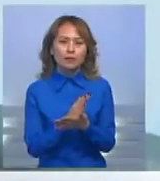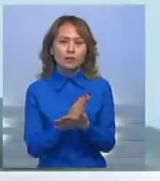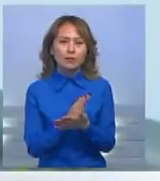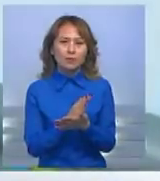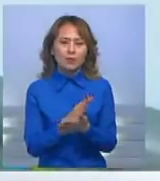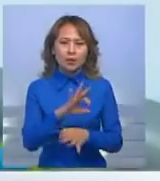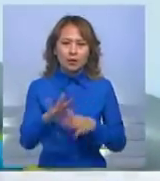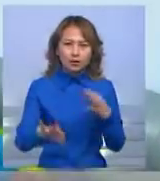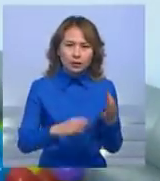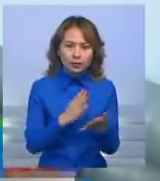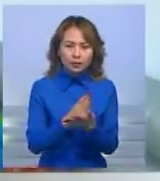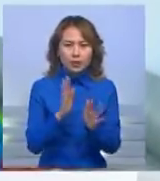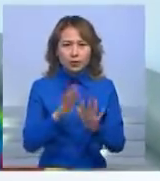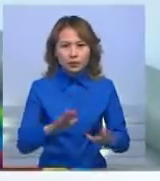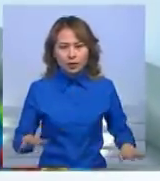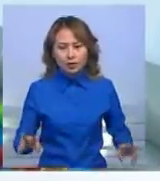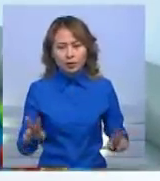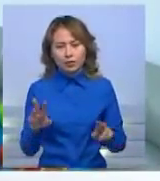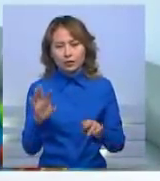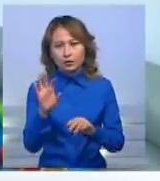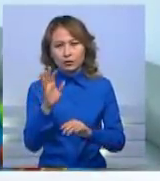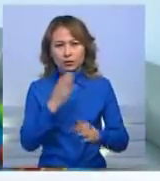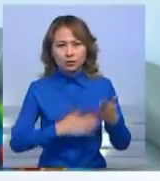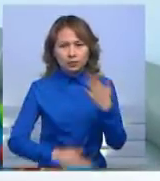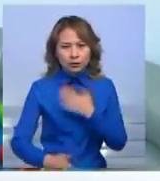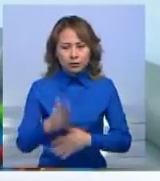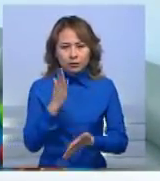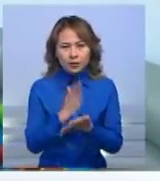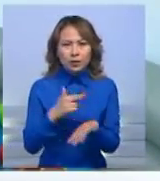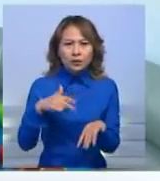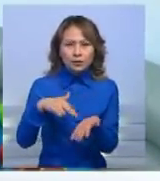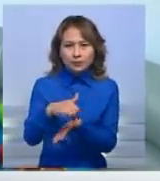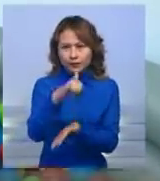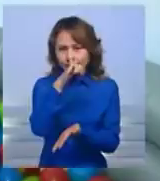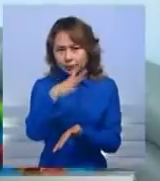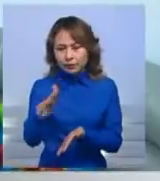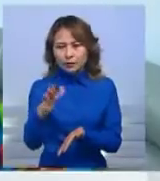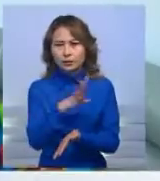Жүретін балдар бар, жүрмейтін балдар бар. Оларға